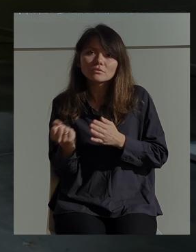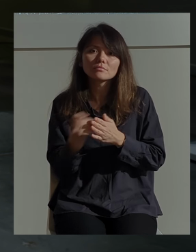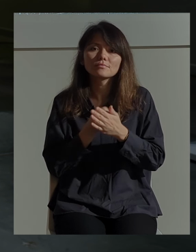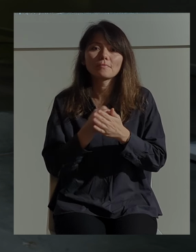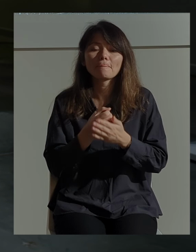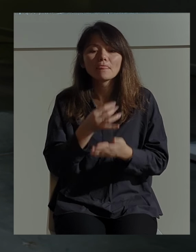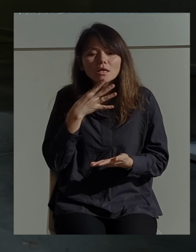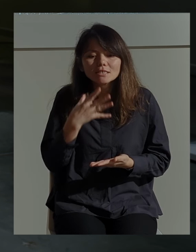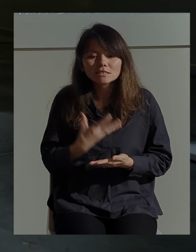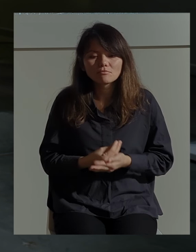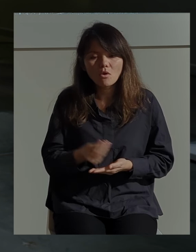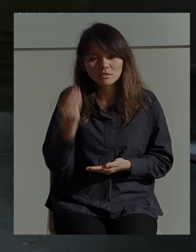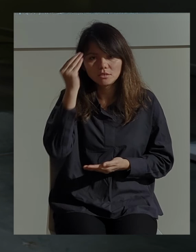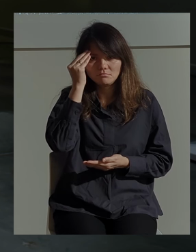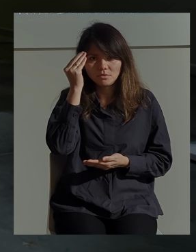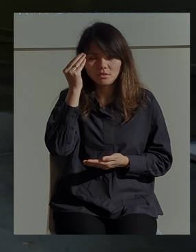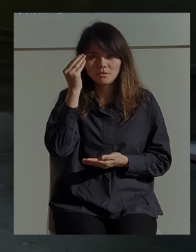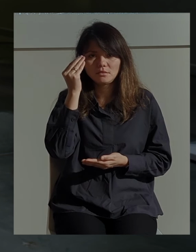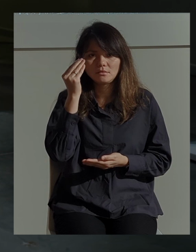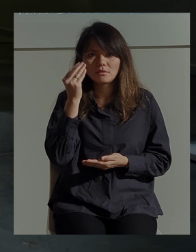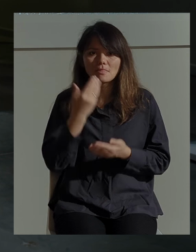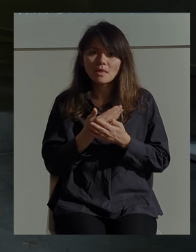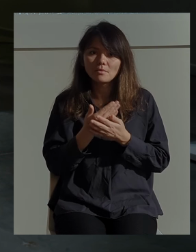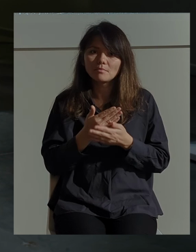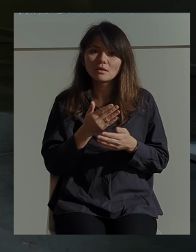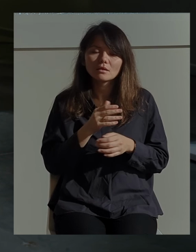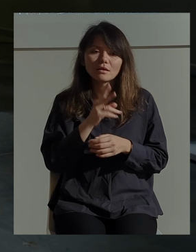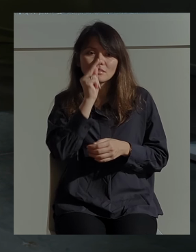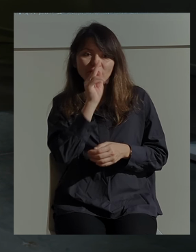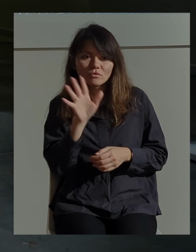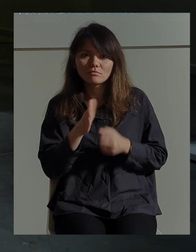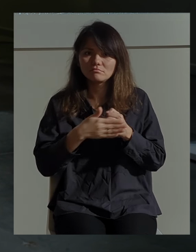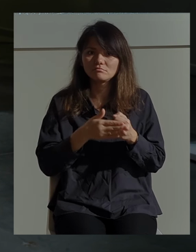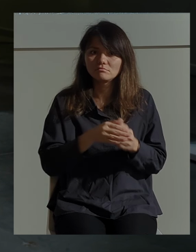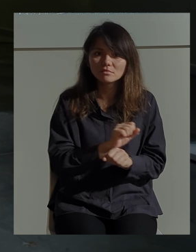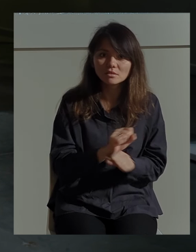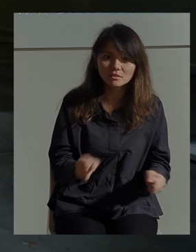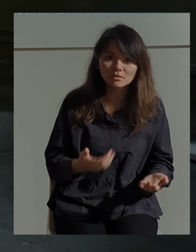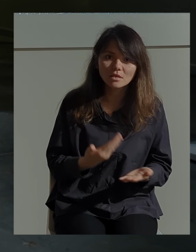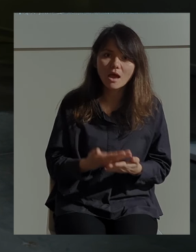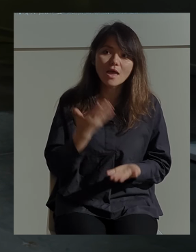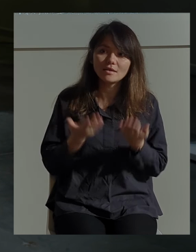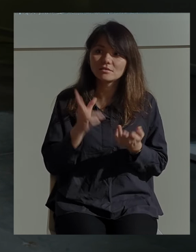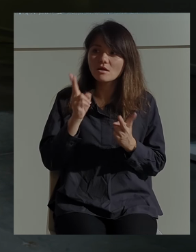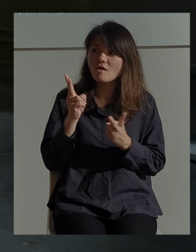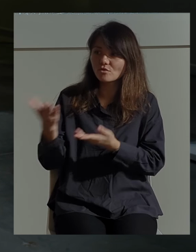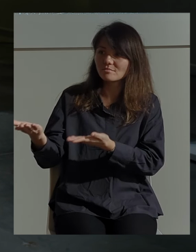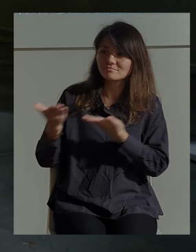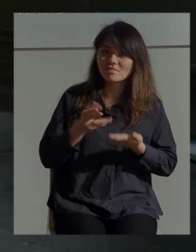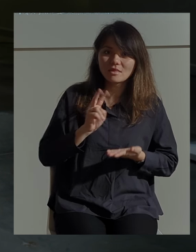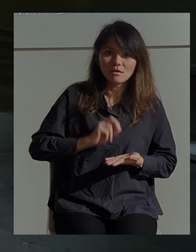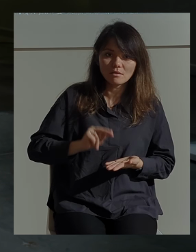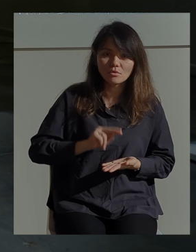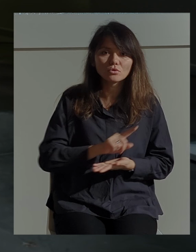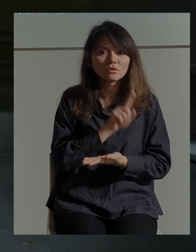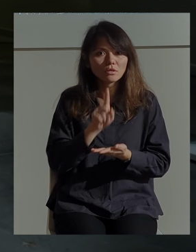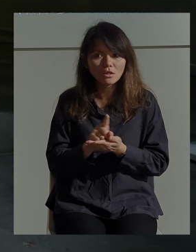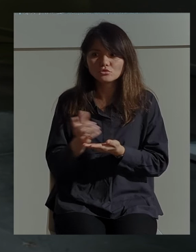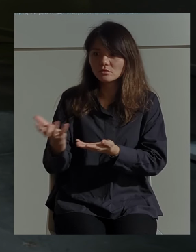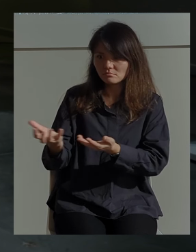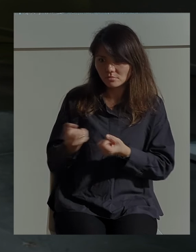лишь свой здравый смысл Что например нельзя наказывать невиновного или если вы приглашаете кого-то на работу то Вы должны